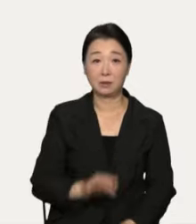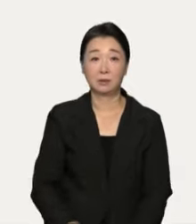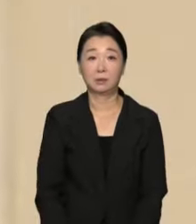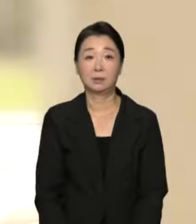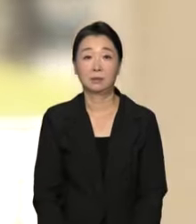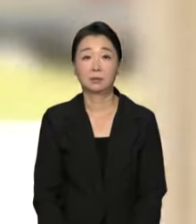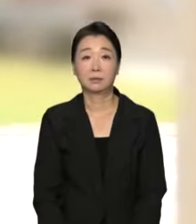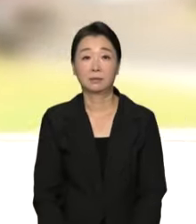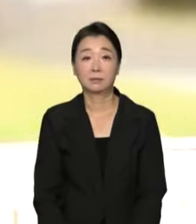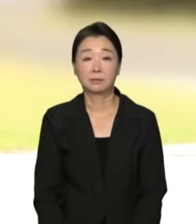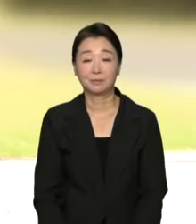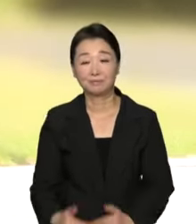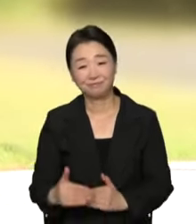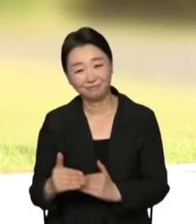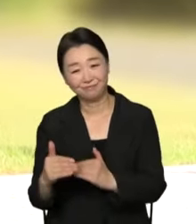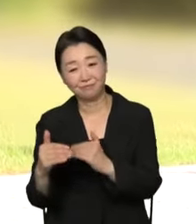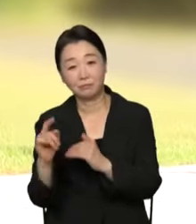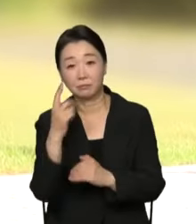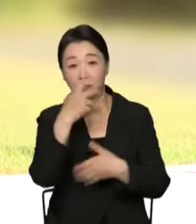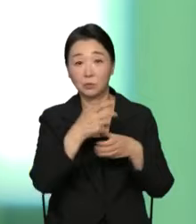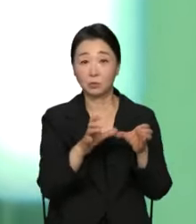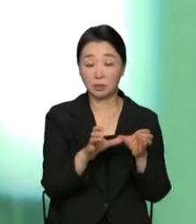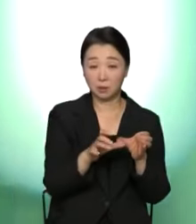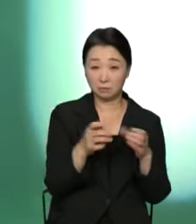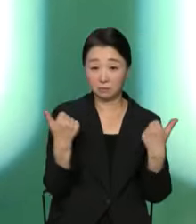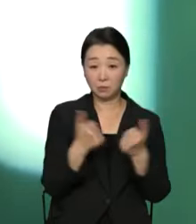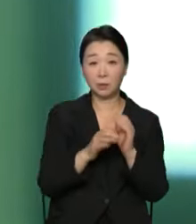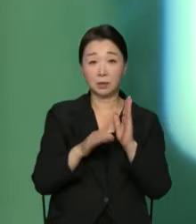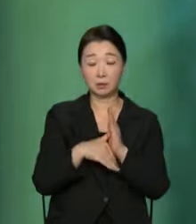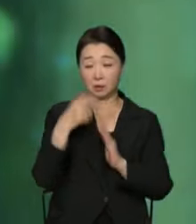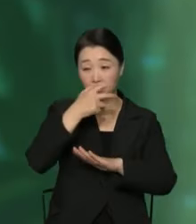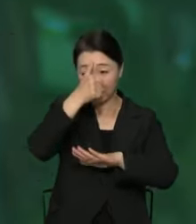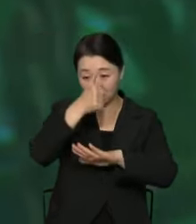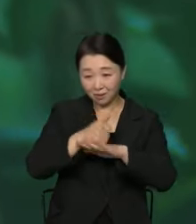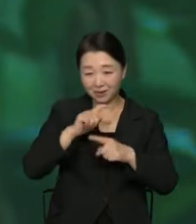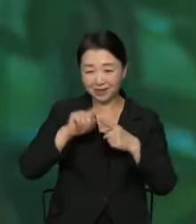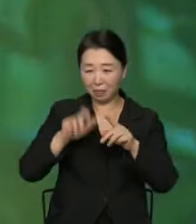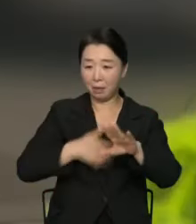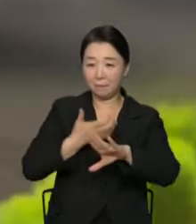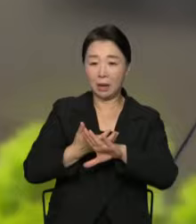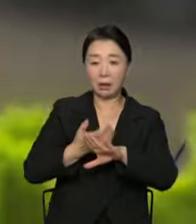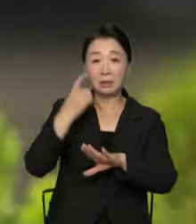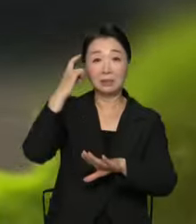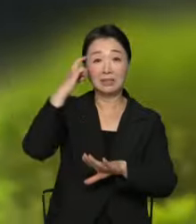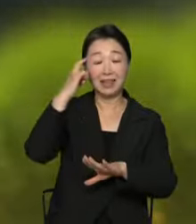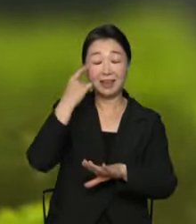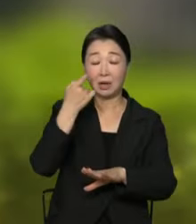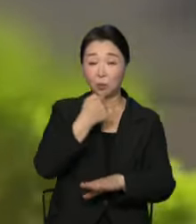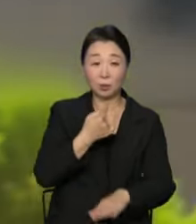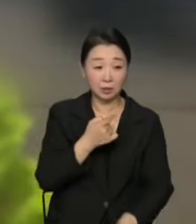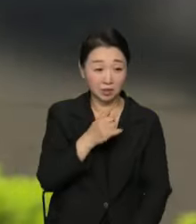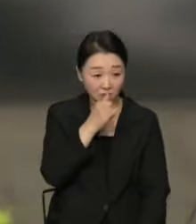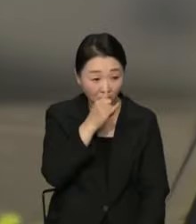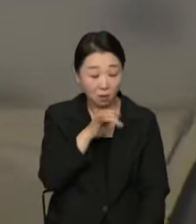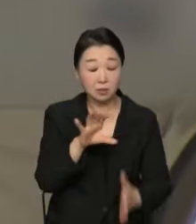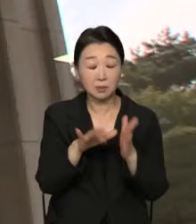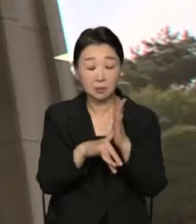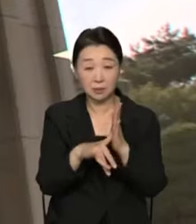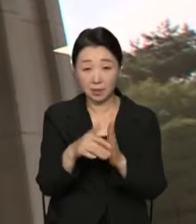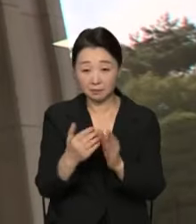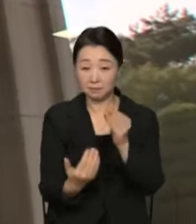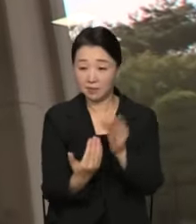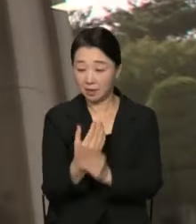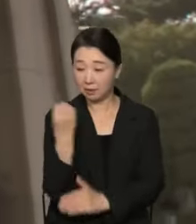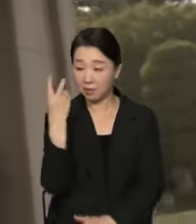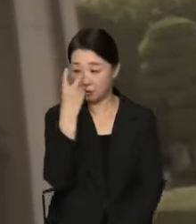말했습니다. 절차상 수사팀은 이날 회의에서 수사 결과를 뒤집을 만한 의견이나 논리가 제시되면 사건을 재검토할 수